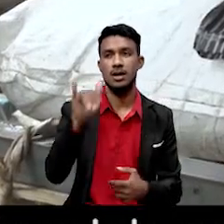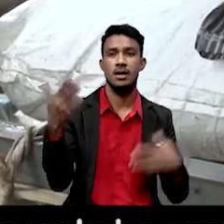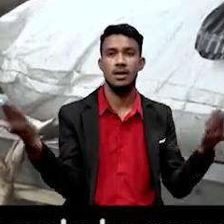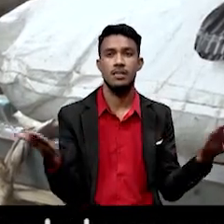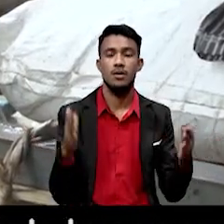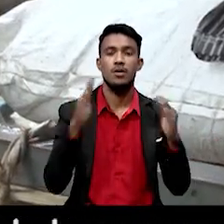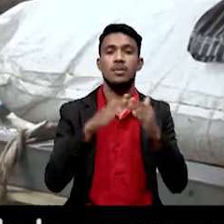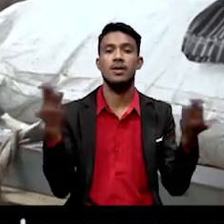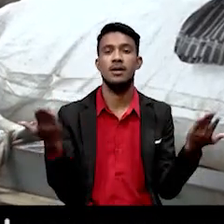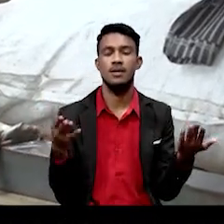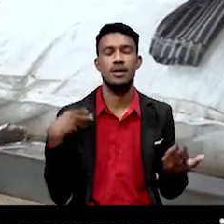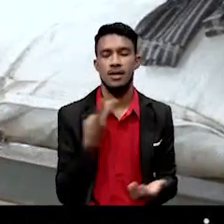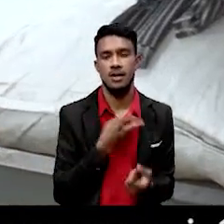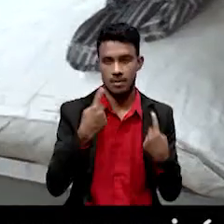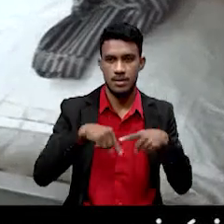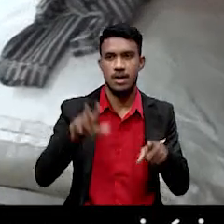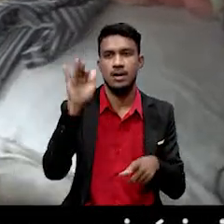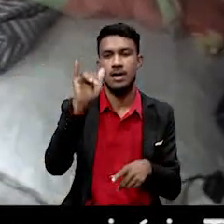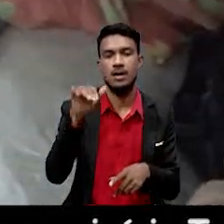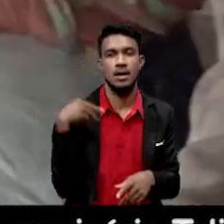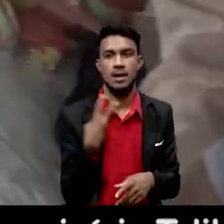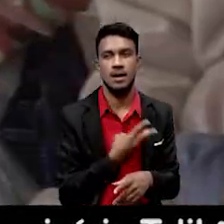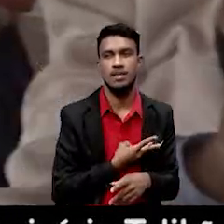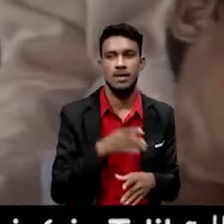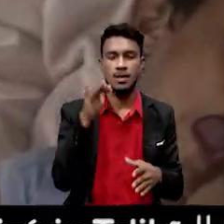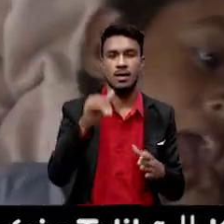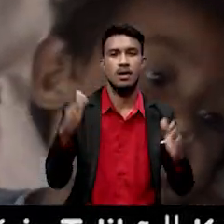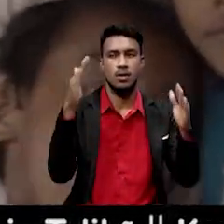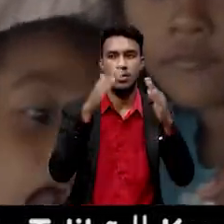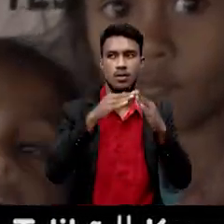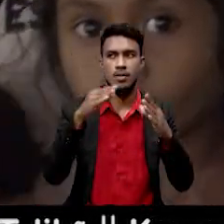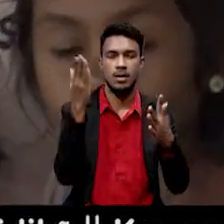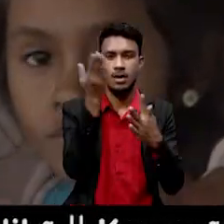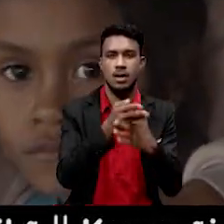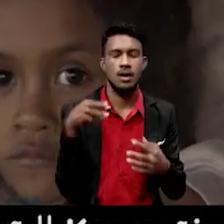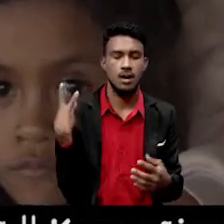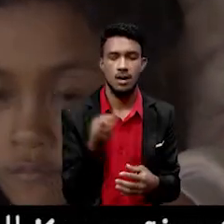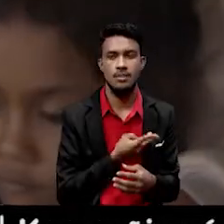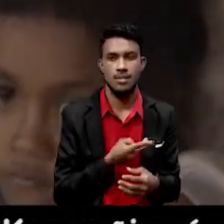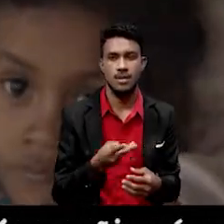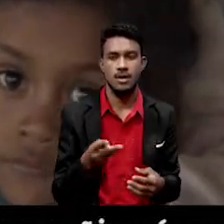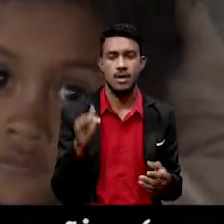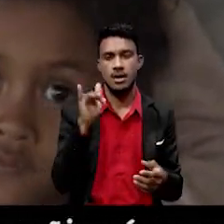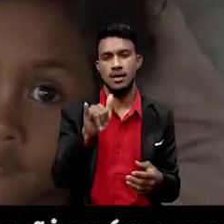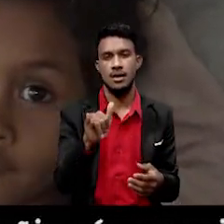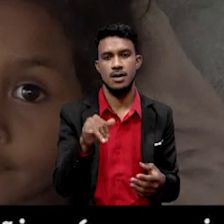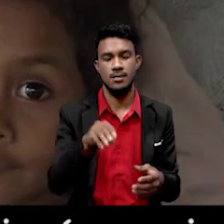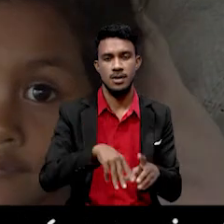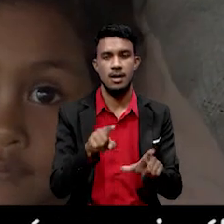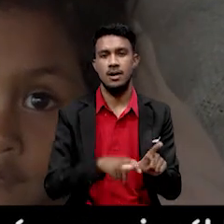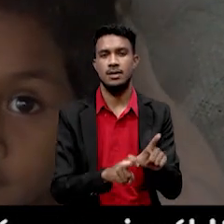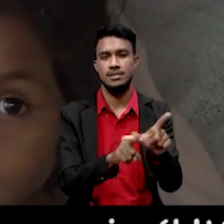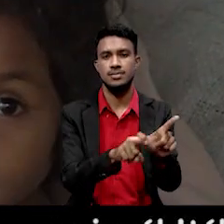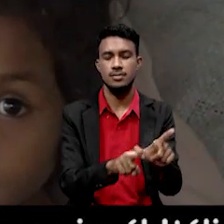hela ke ami hela umalaran surti sai ami le sai kar kan bautu hansa istra gadit